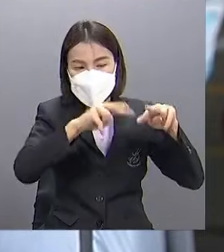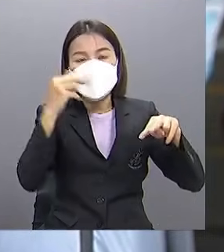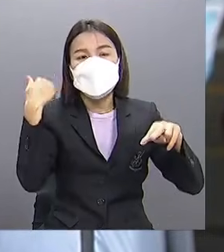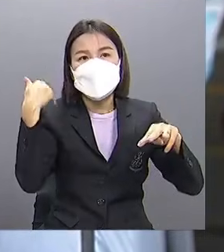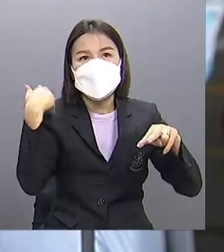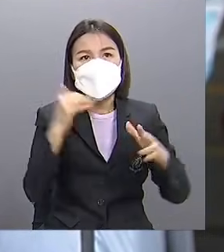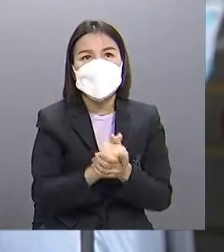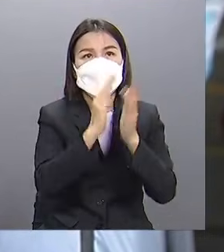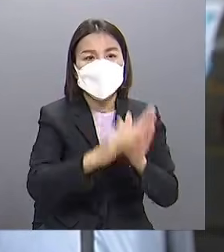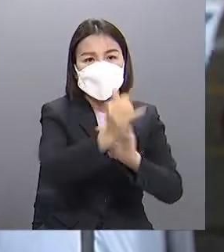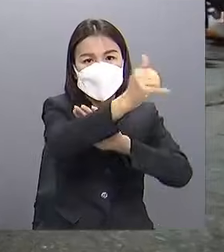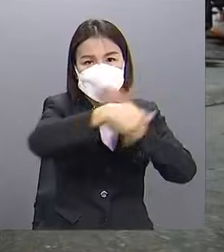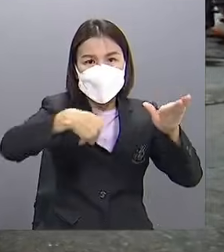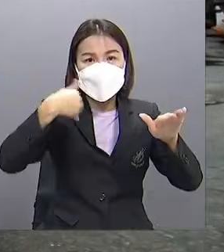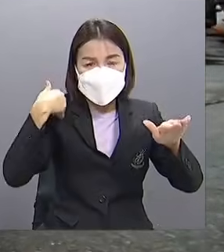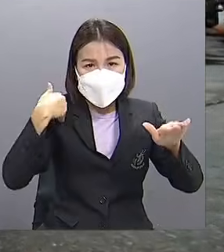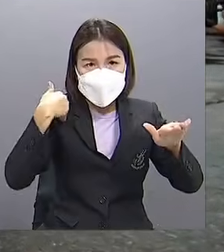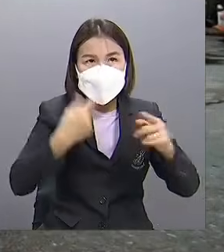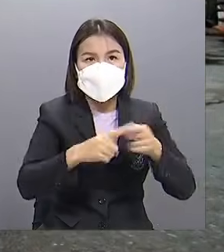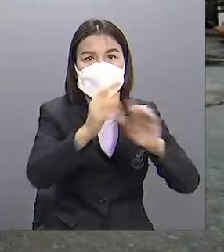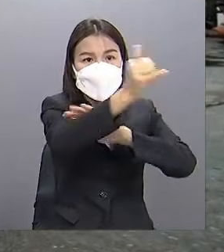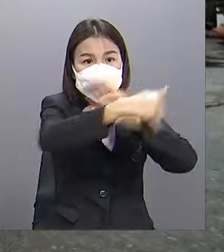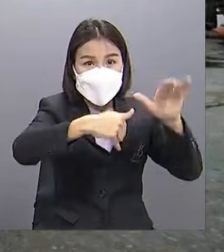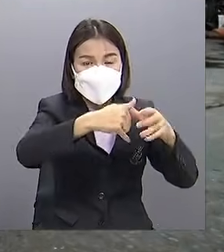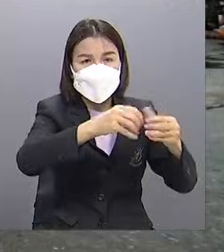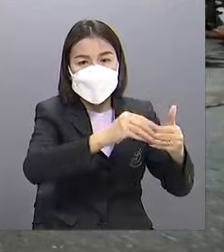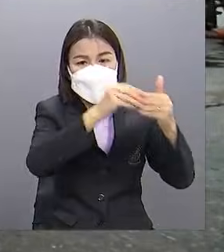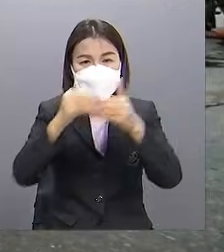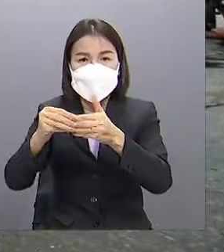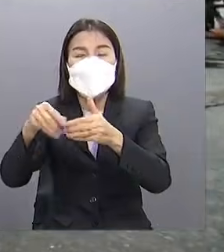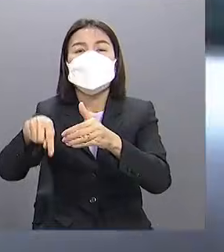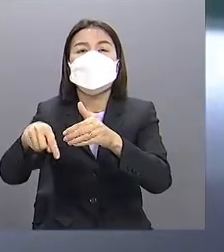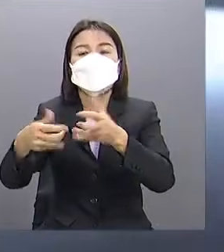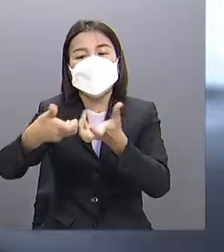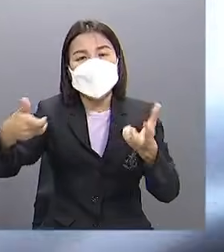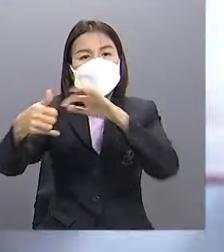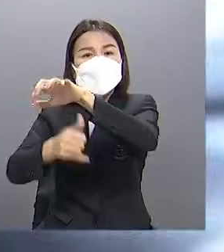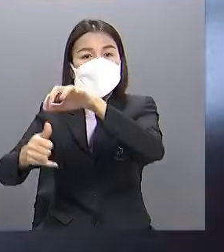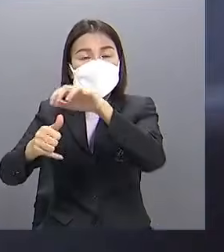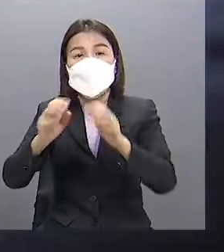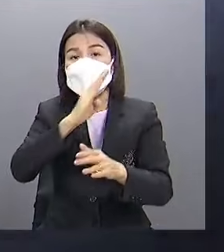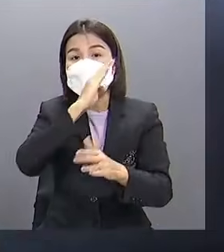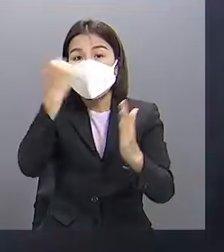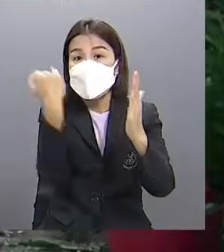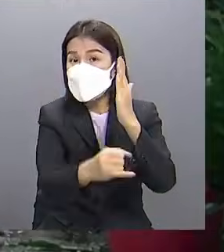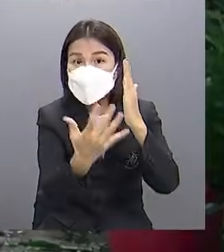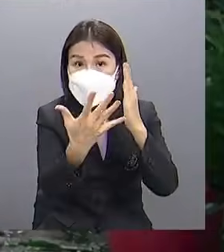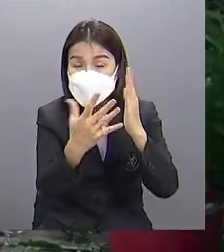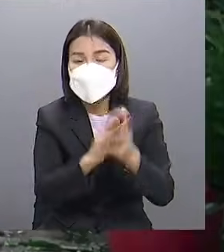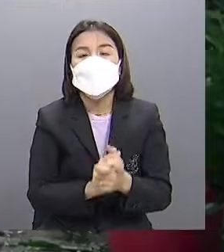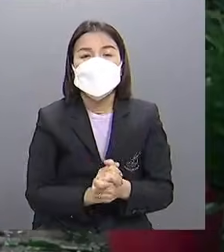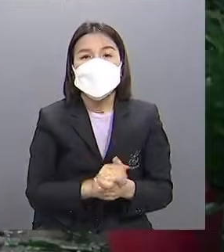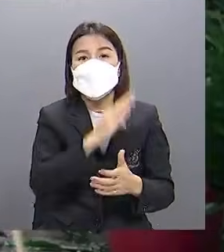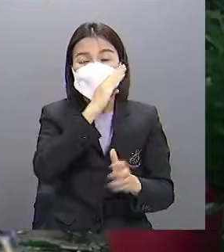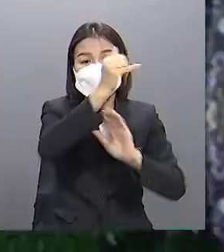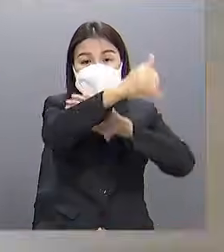ถ้าเรารู้เราต้องมากักตัวถ้าคุณเข้ามาอย่างถูกต้องนะถูกต้องเนี่ยทางปกครองเนี่ยโดยทางผู้ว่าการจังหวัดเนี่ยจะ